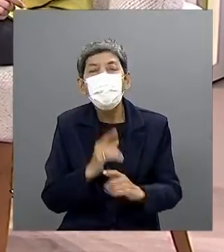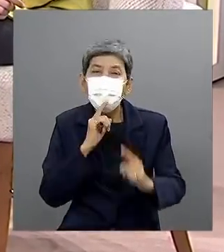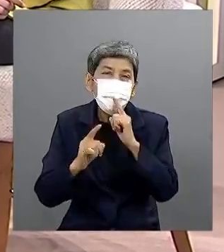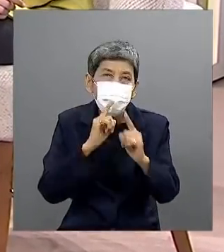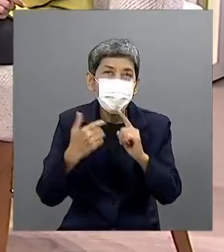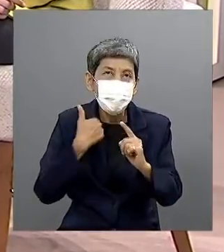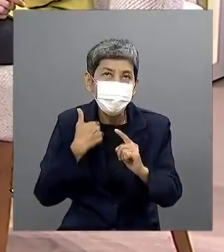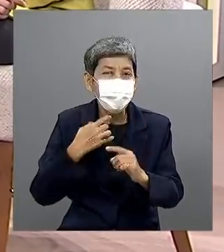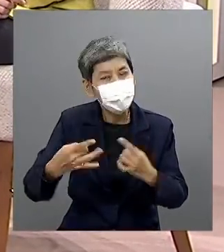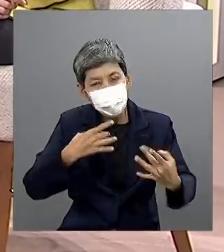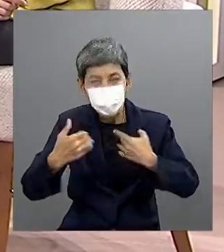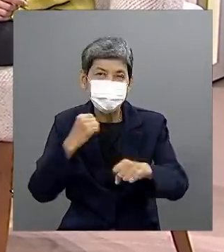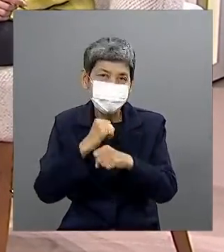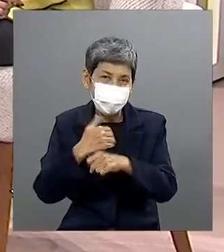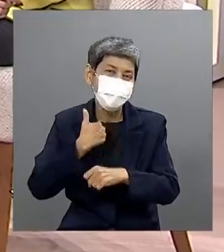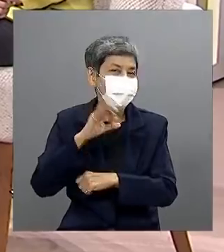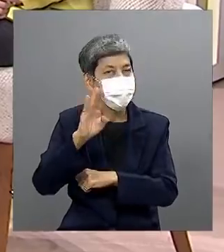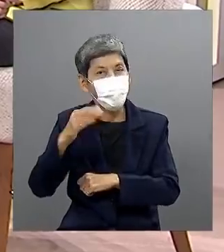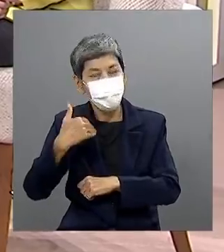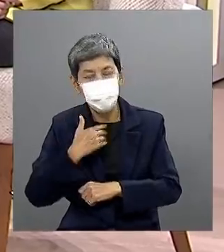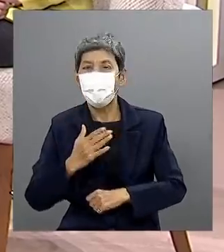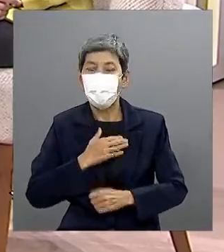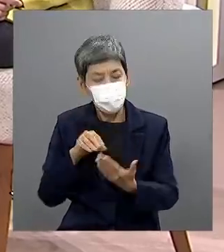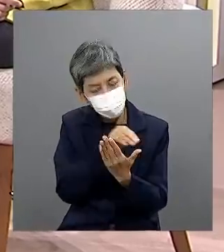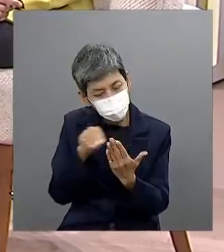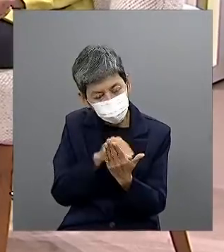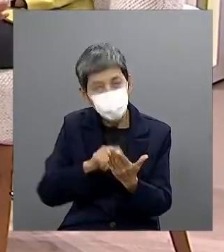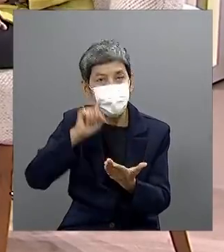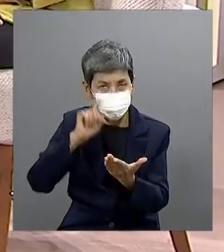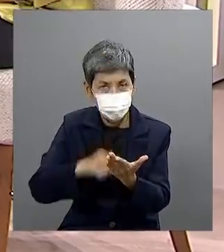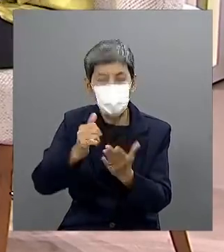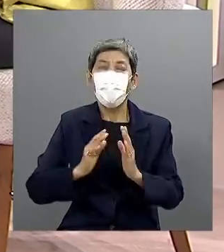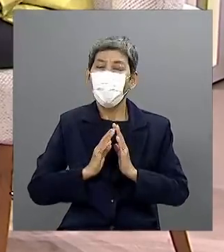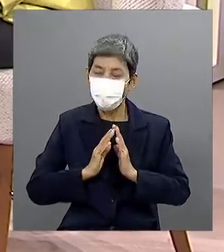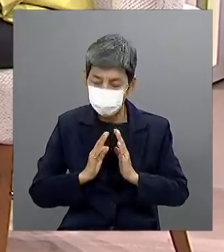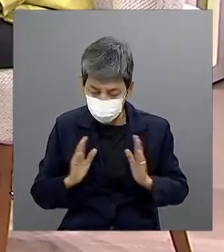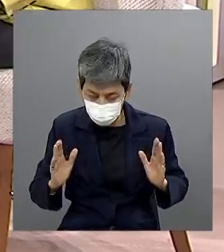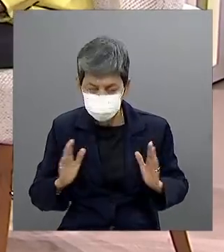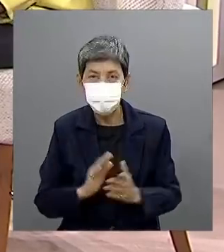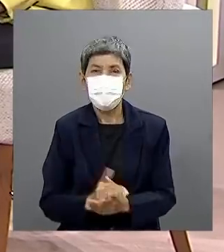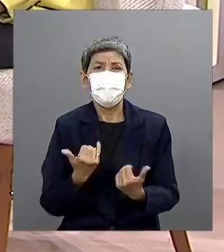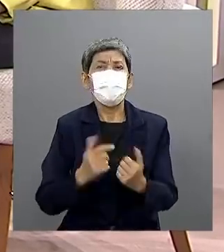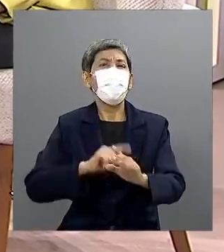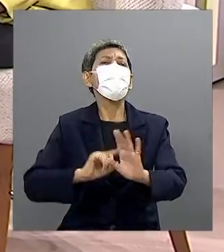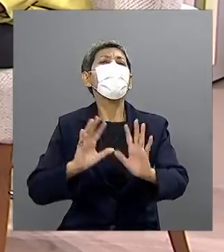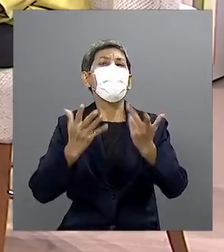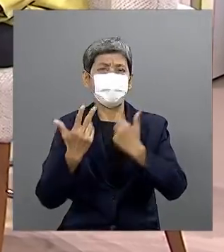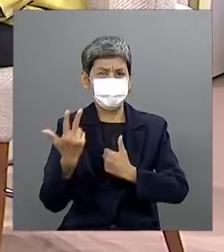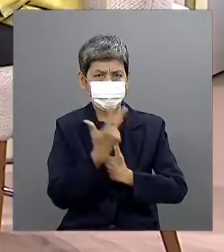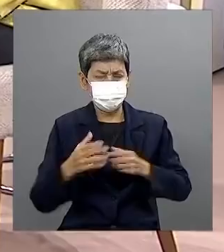ในแชทของ Facebook นะครับพวกเราได้อ่านแล้วก็ได้กดไลค์ขอบคุณมากๆกับการติดตามนะครับวันนี้หมดเวลาของเราทั้ง3คนและทีมงานครับต้